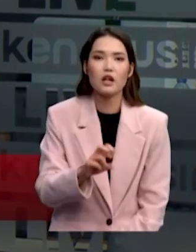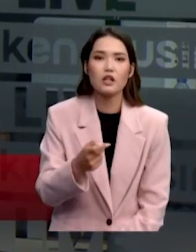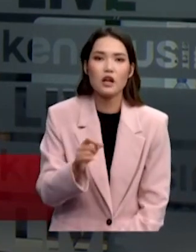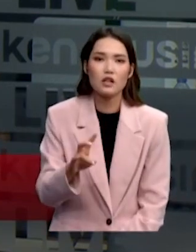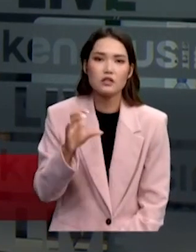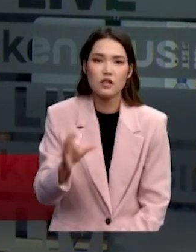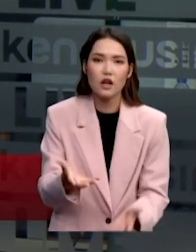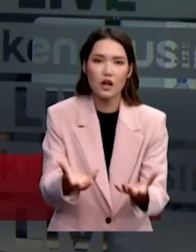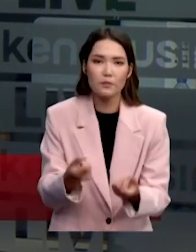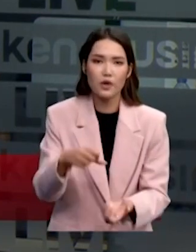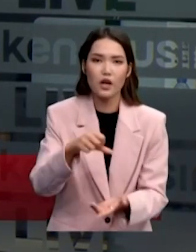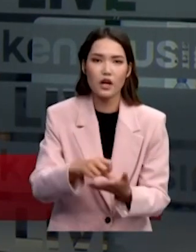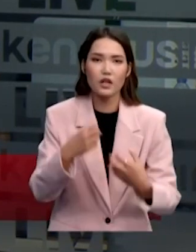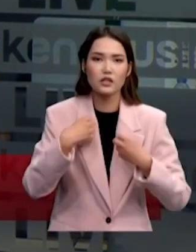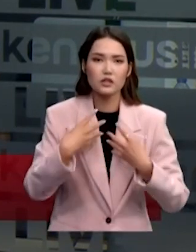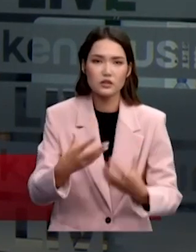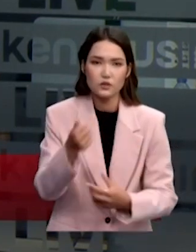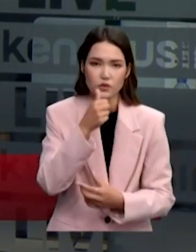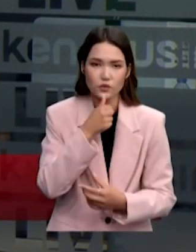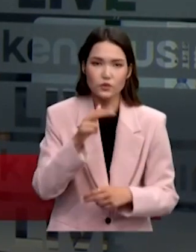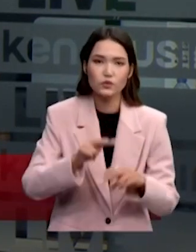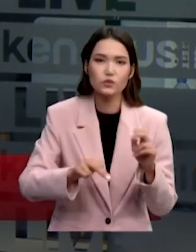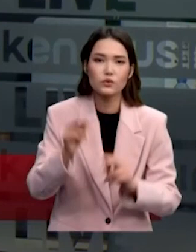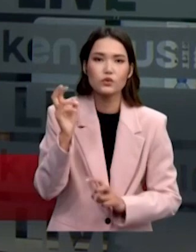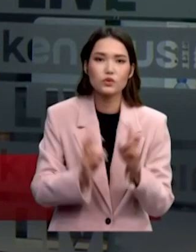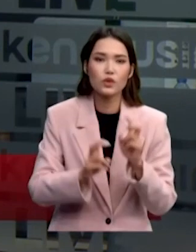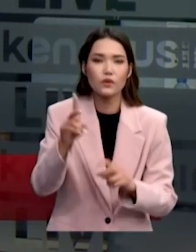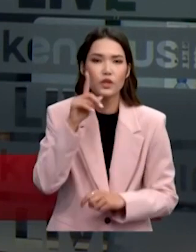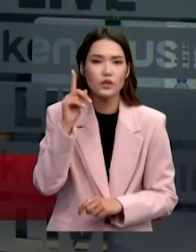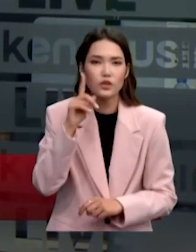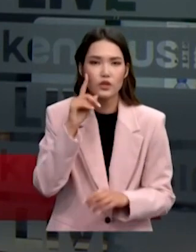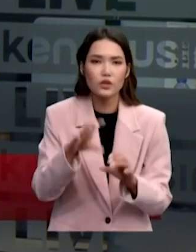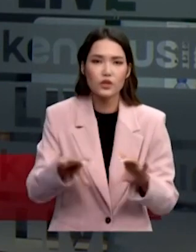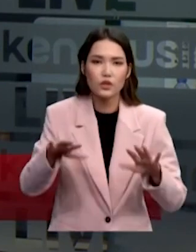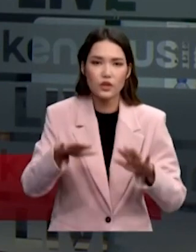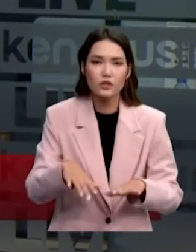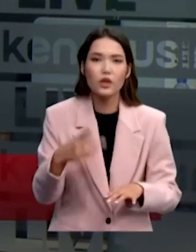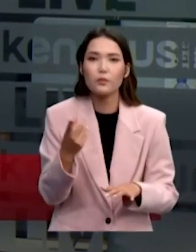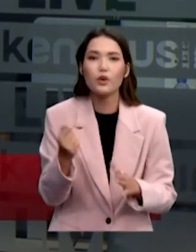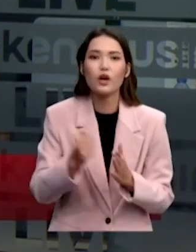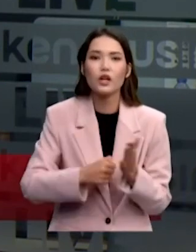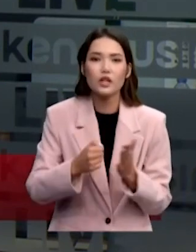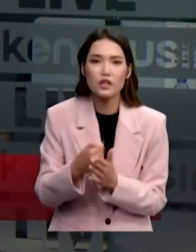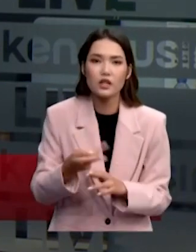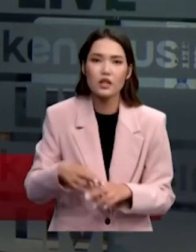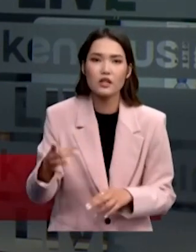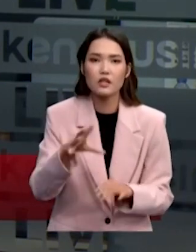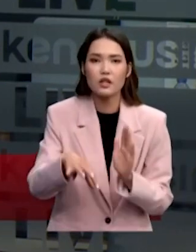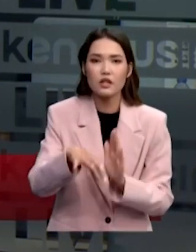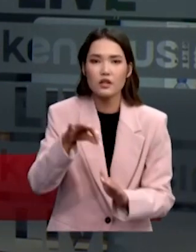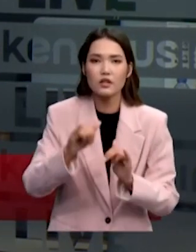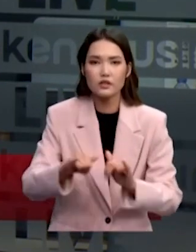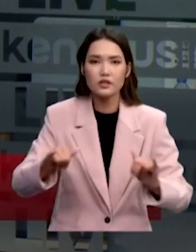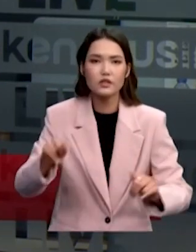Смаилов приняли участие в церемонии пробного бурения строительства завода зеленого водорода. Почему именно этот регион выбран для